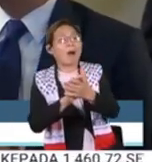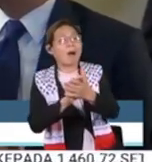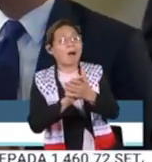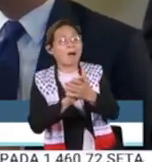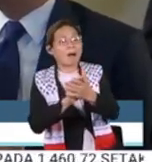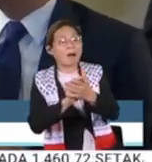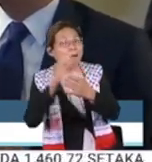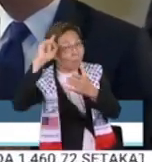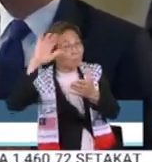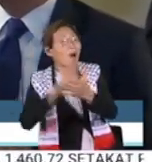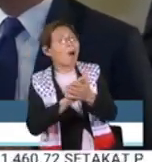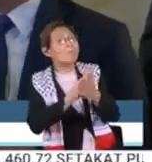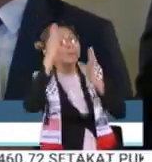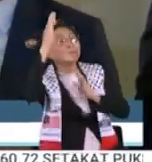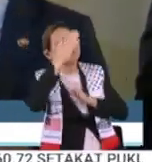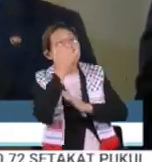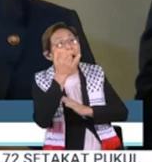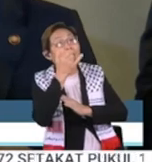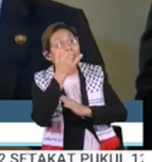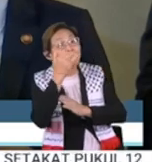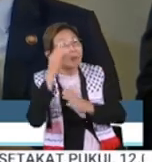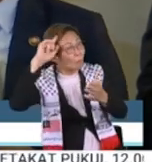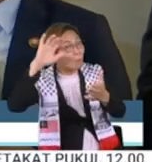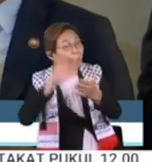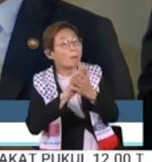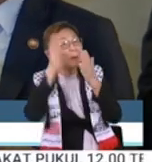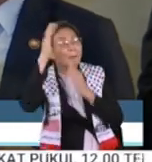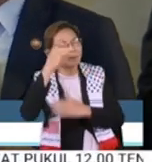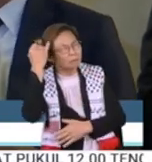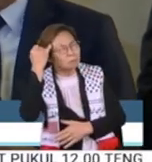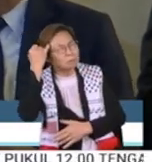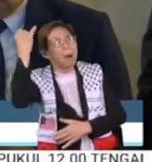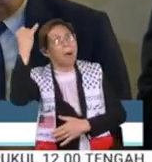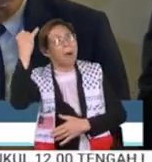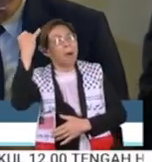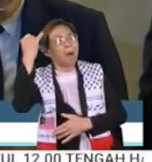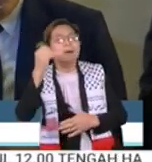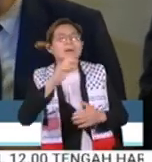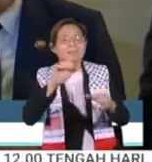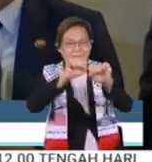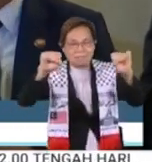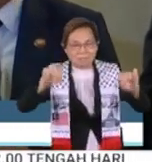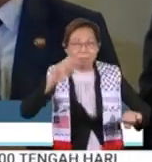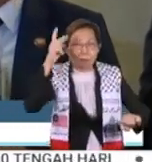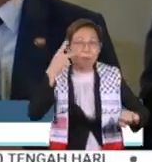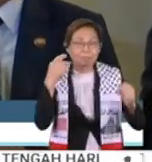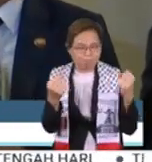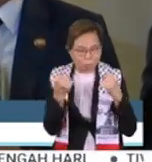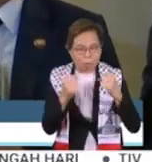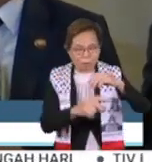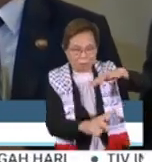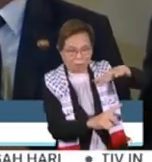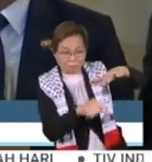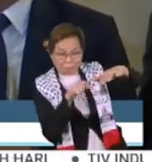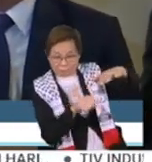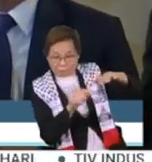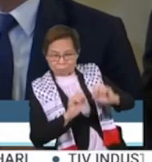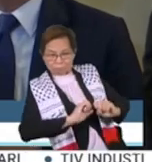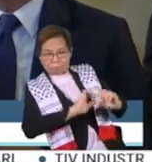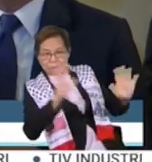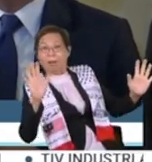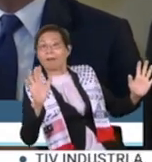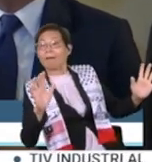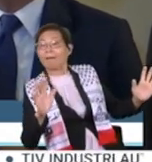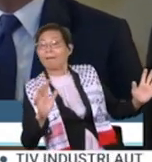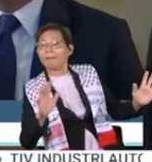kepada Malaysia kerana pada hemat mereka sistem politik stabil dan dasar jelas,